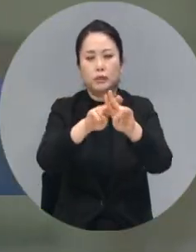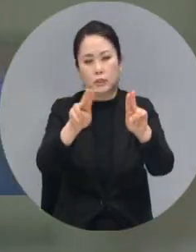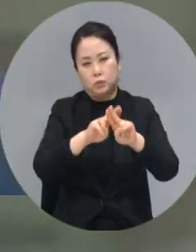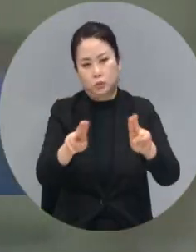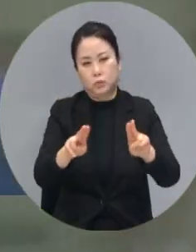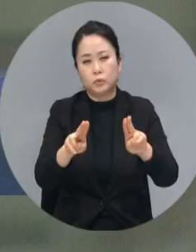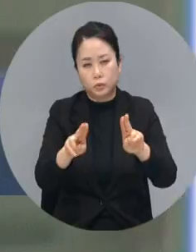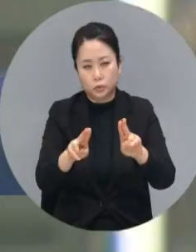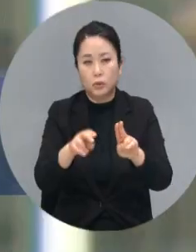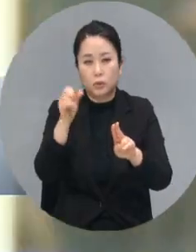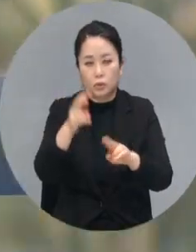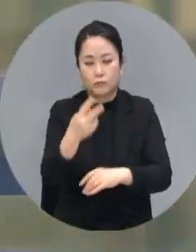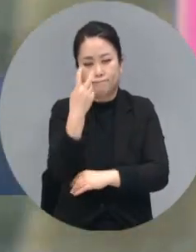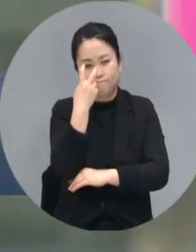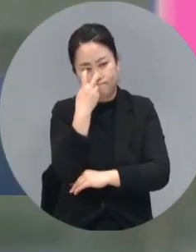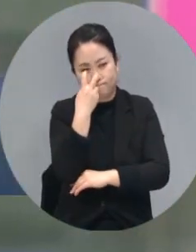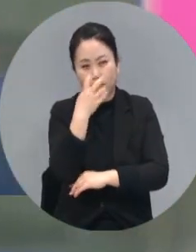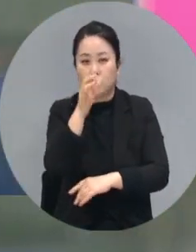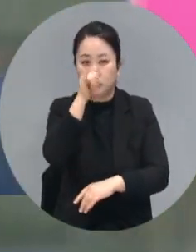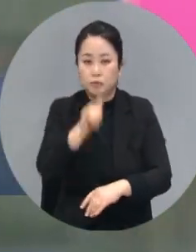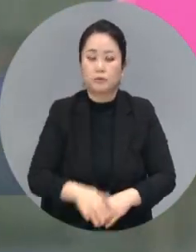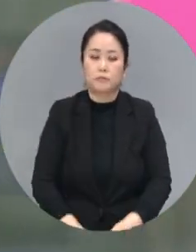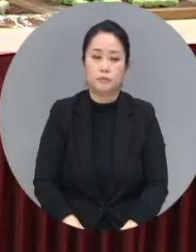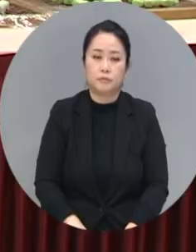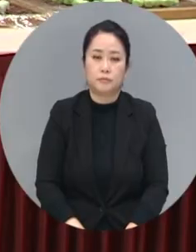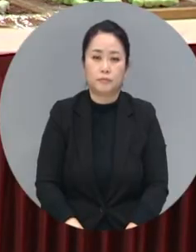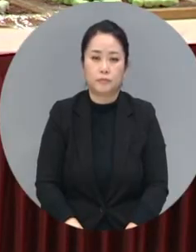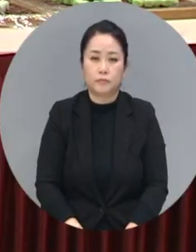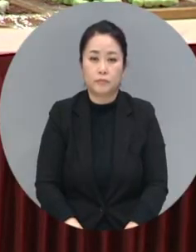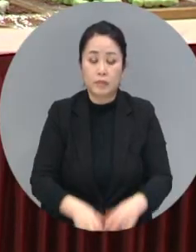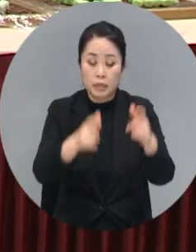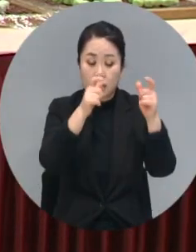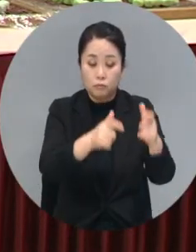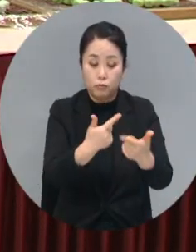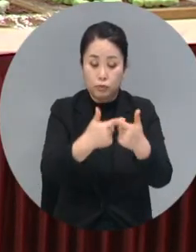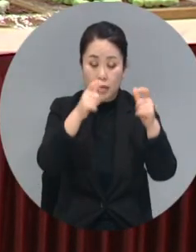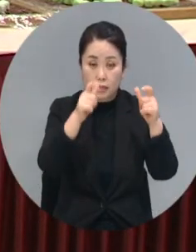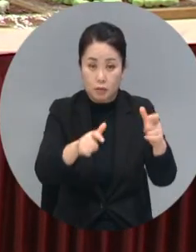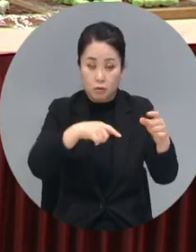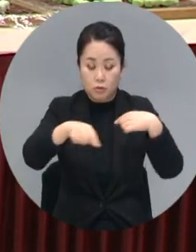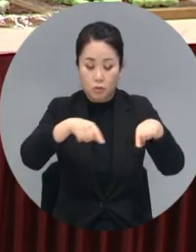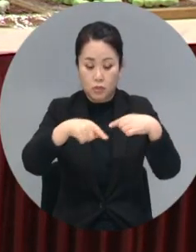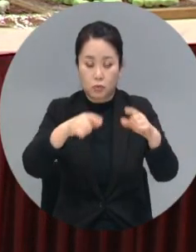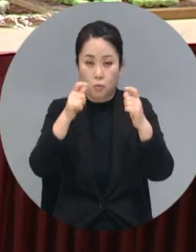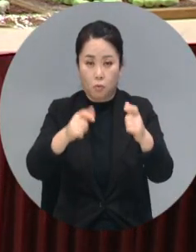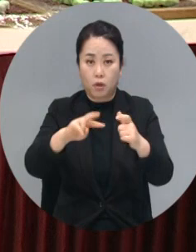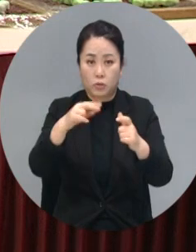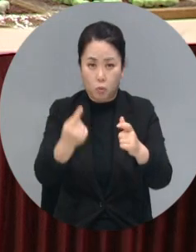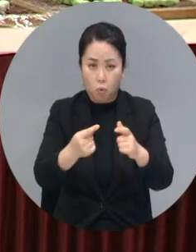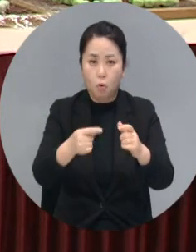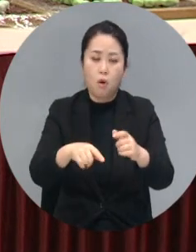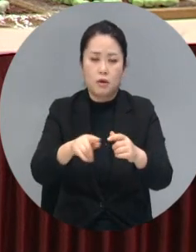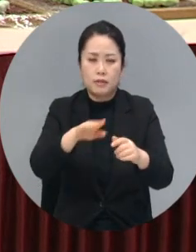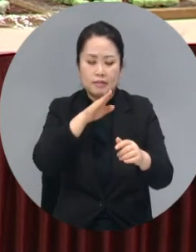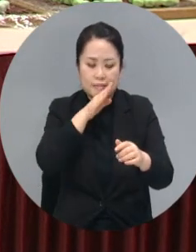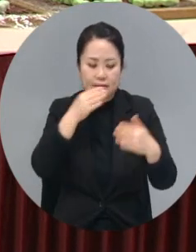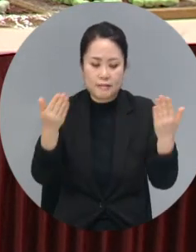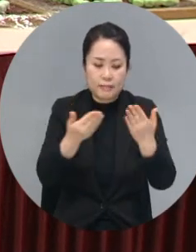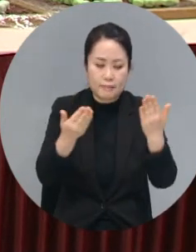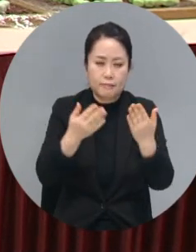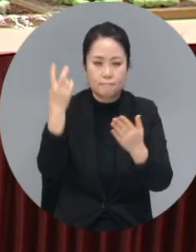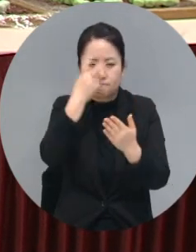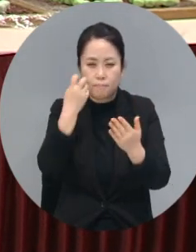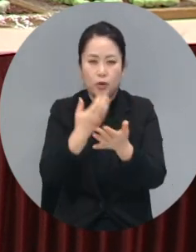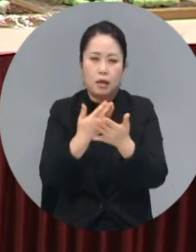중단하고 지켜보는 것으로 결정을 했습니다. 지역 정치권도 일제히 진상규명을 촉구하는 목소리를